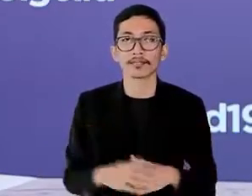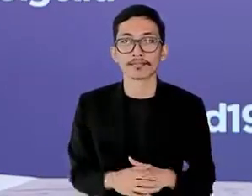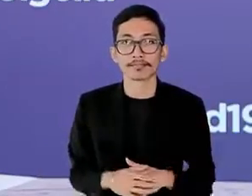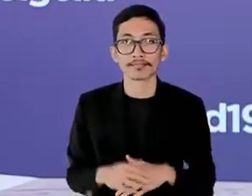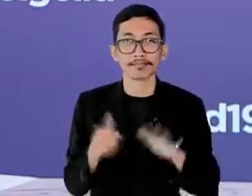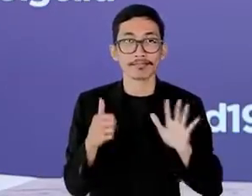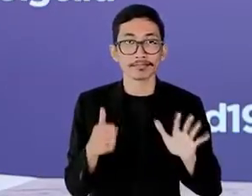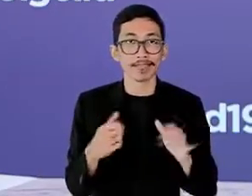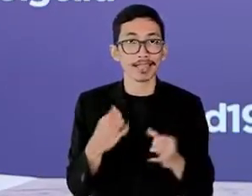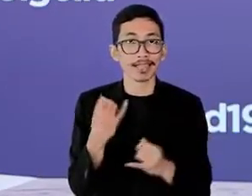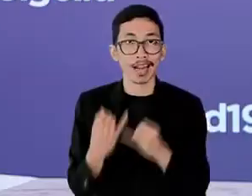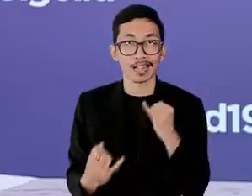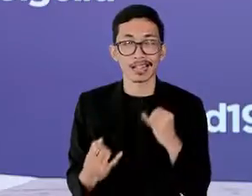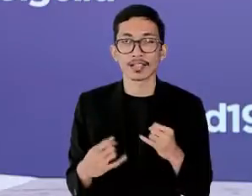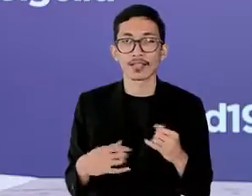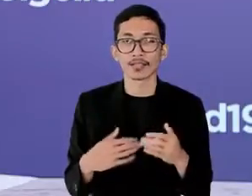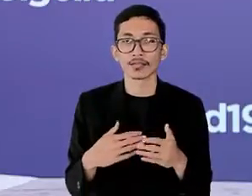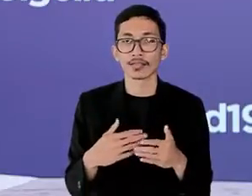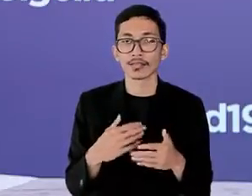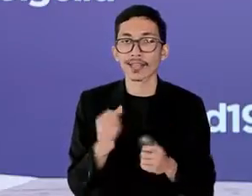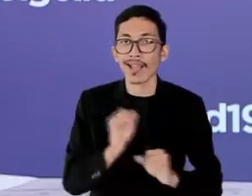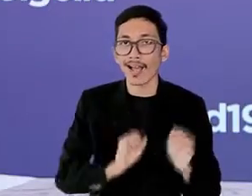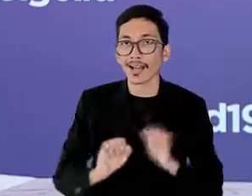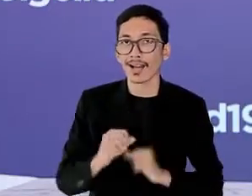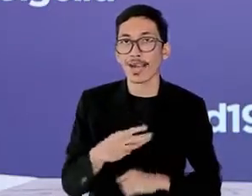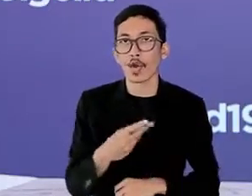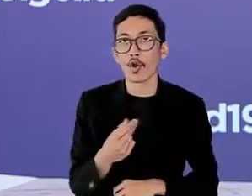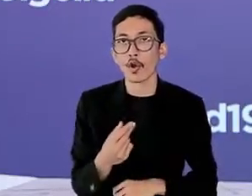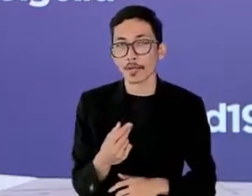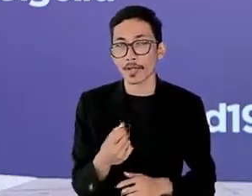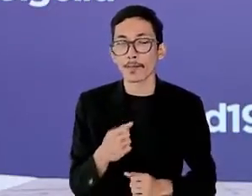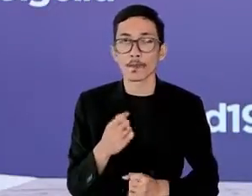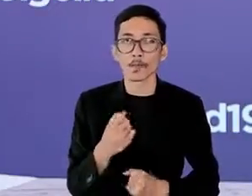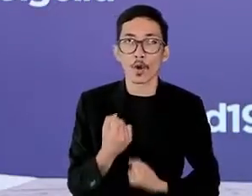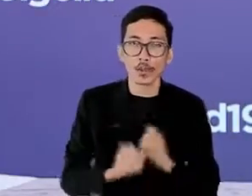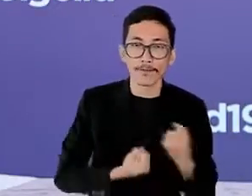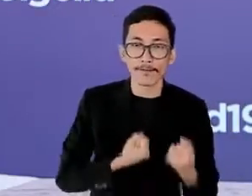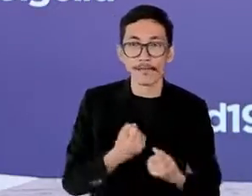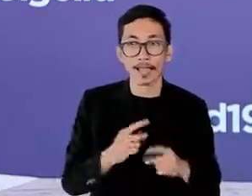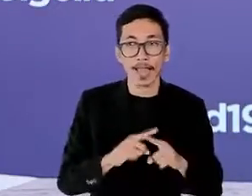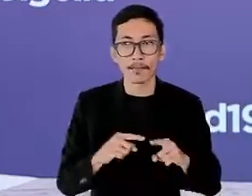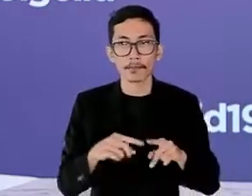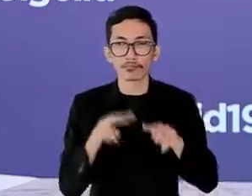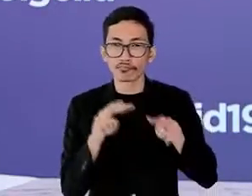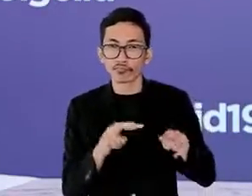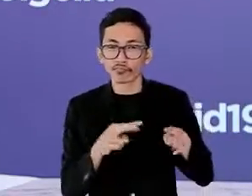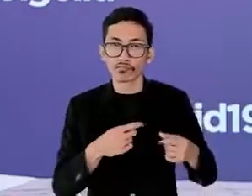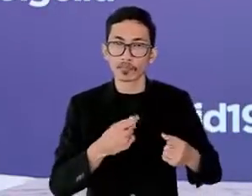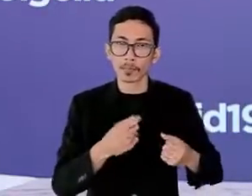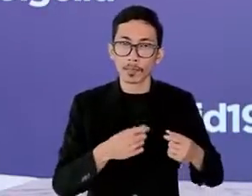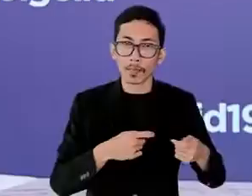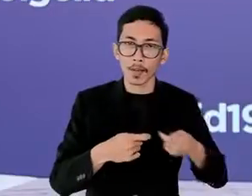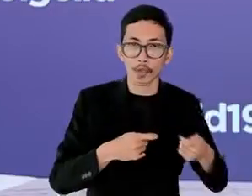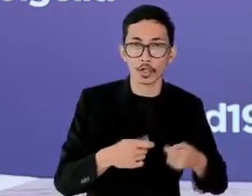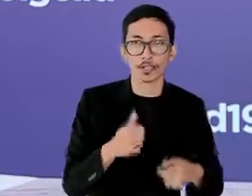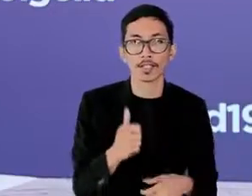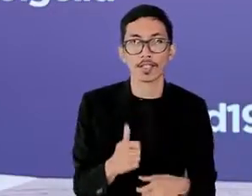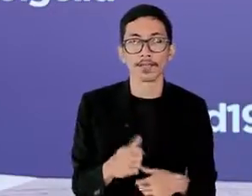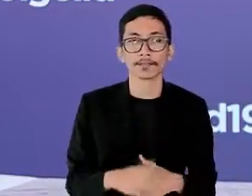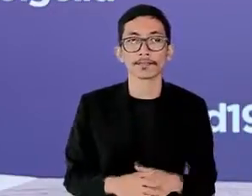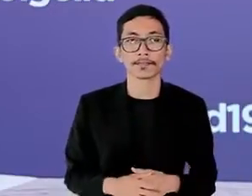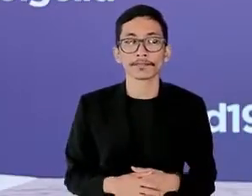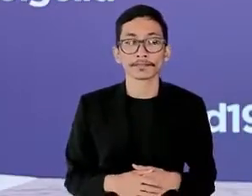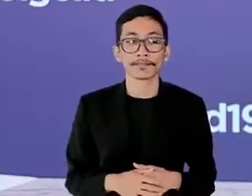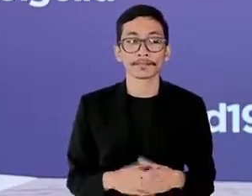terakhir pelaksanaan kegiatan ekonomi yang produktif namun tetap terkendali ingat bahwa untuk